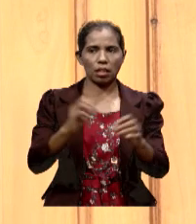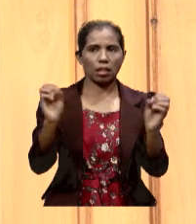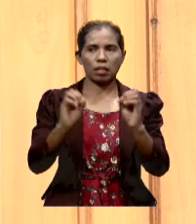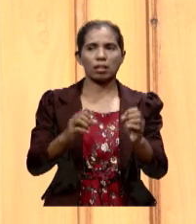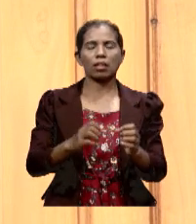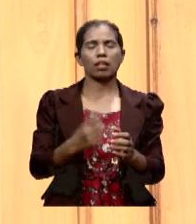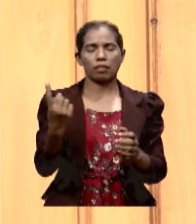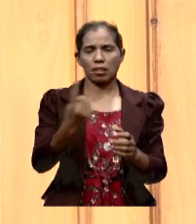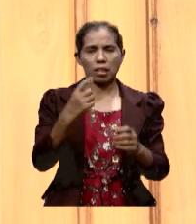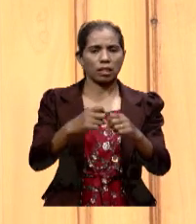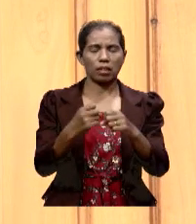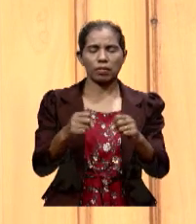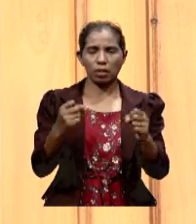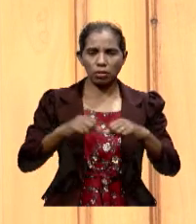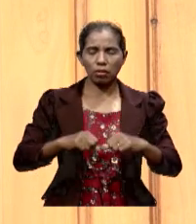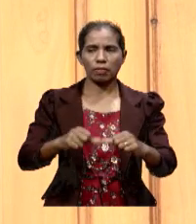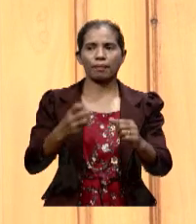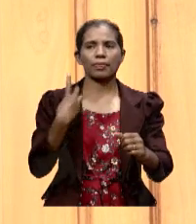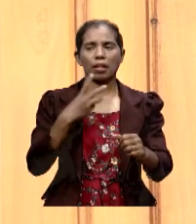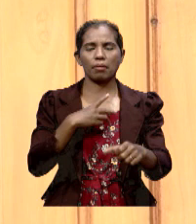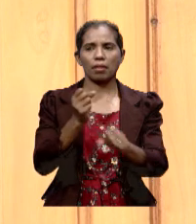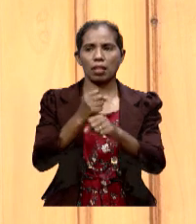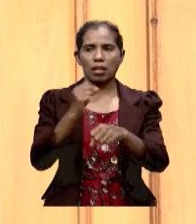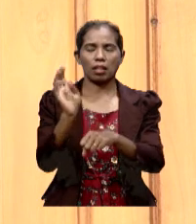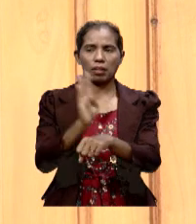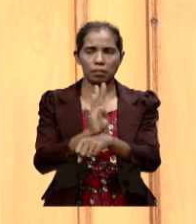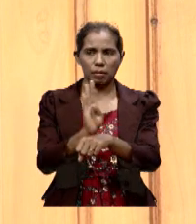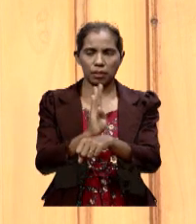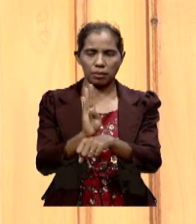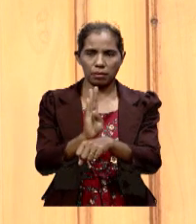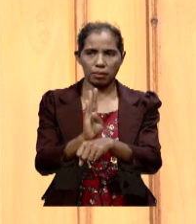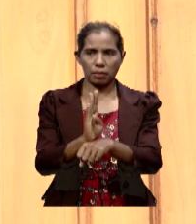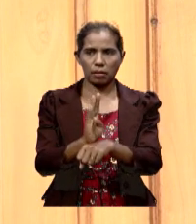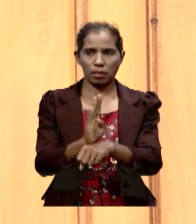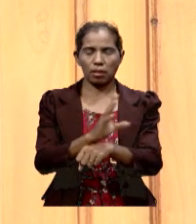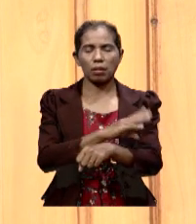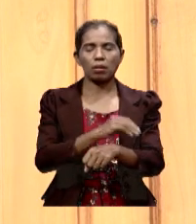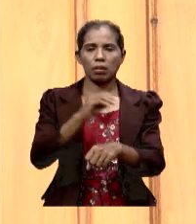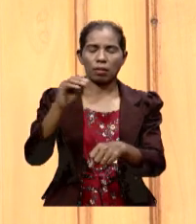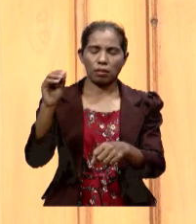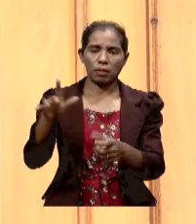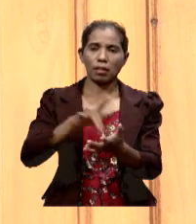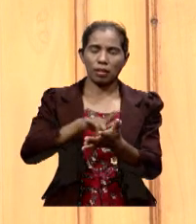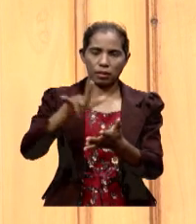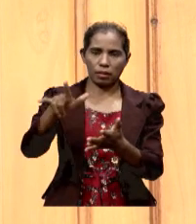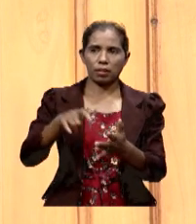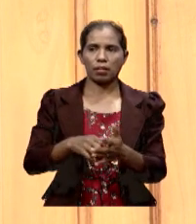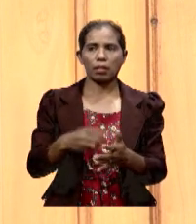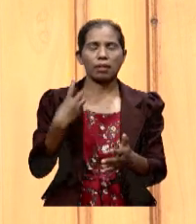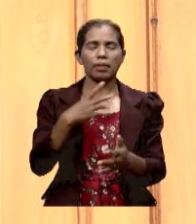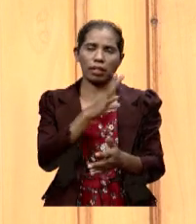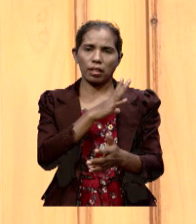bibik tu ana. I ami bisnis, ami investasi bagi dabe airline nih ane. Ami kau jadi dependent pun